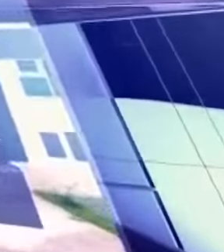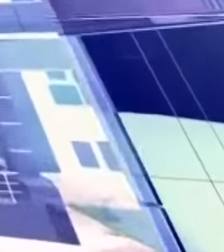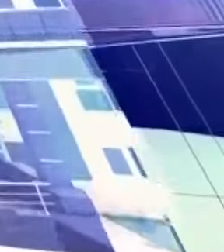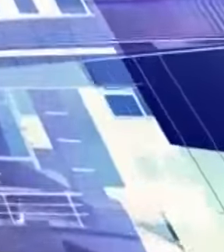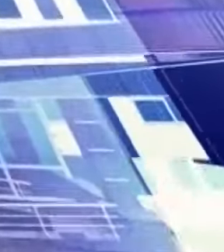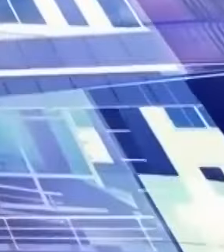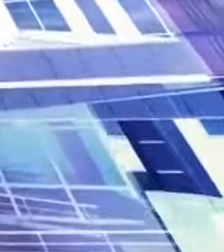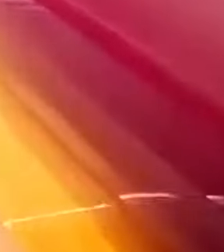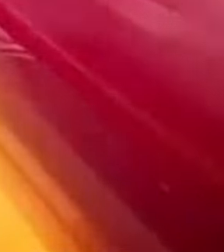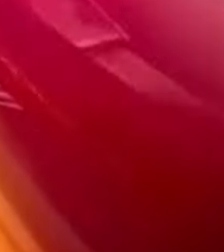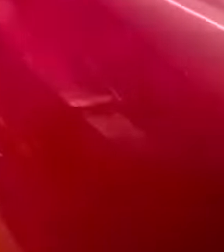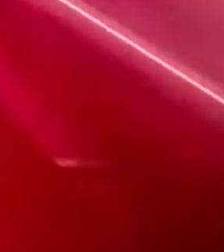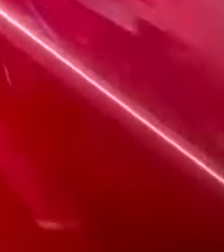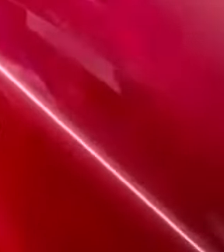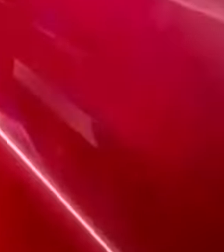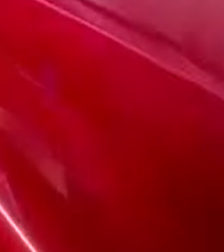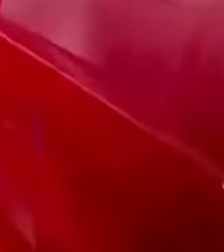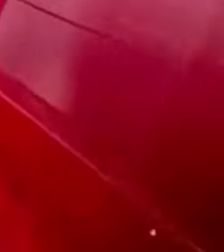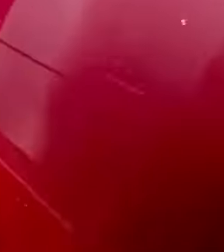воскресенье E